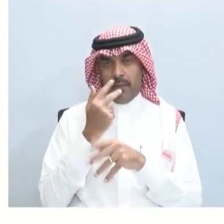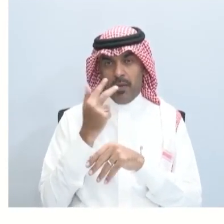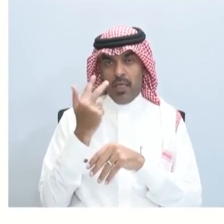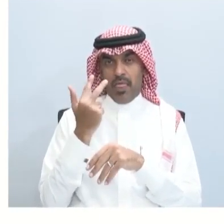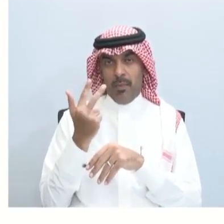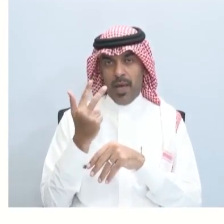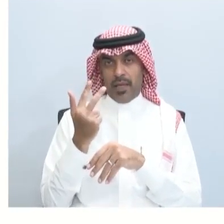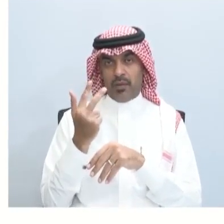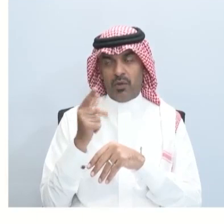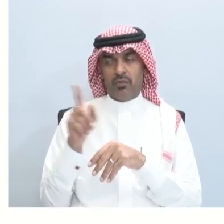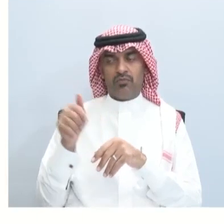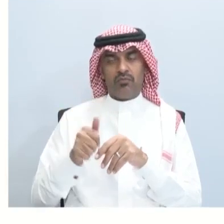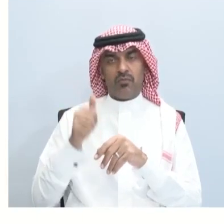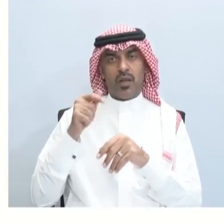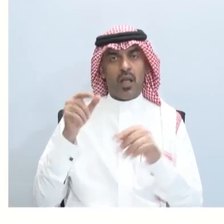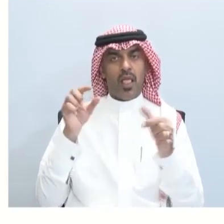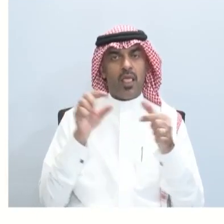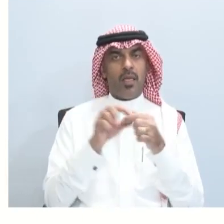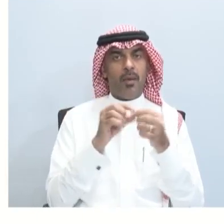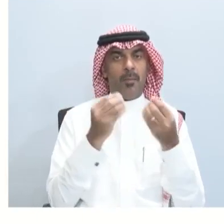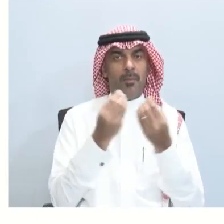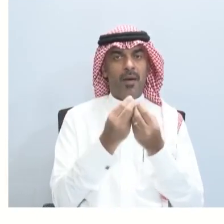ينضم الى فريق كره السله الممتاز